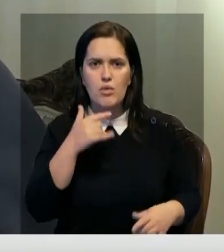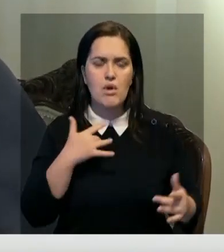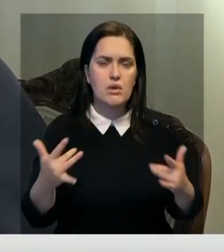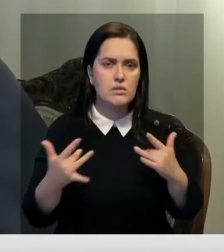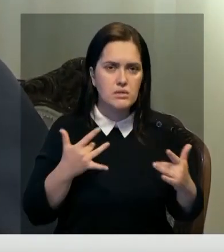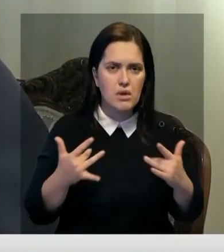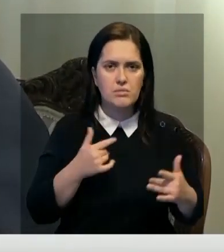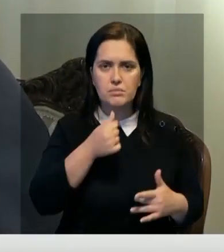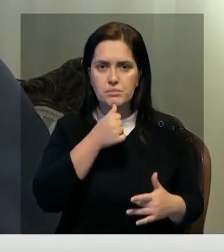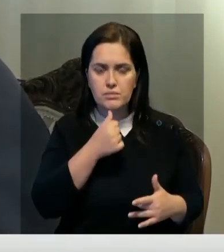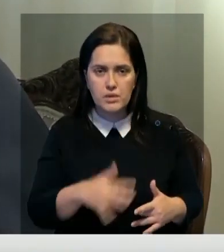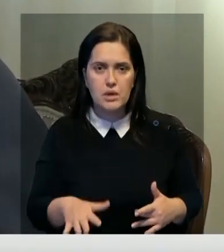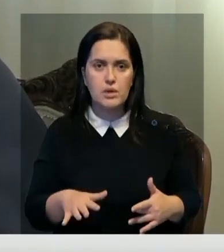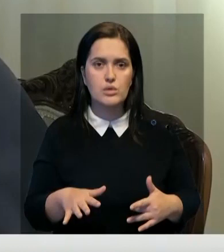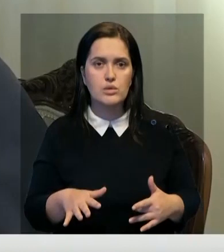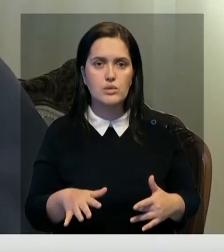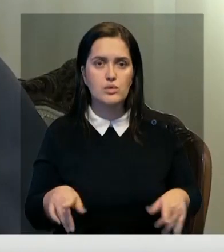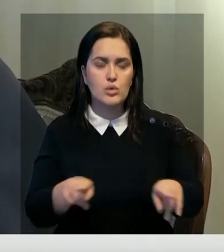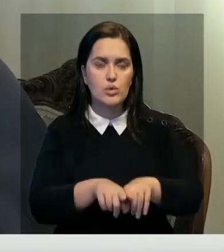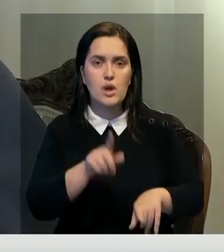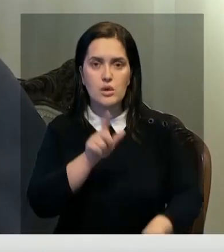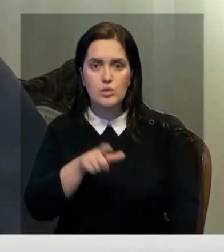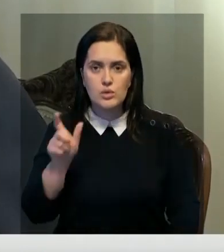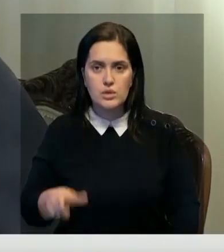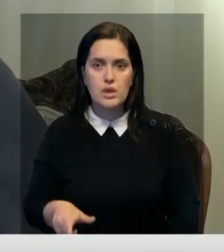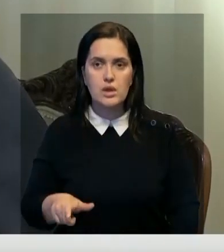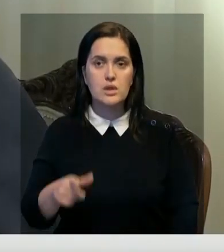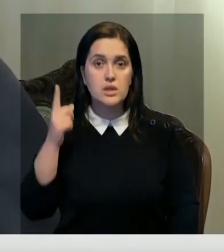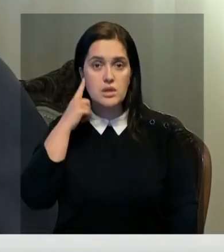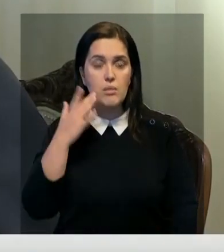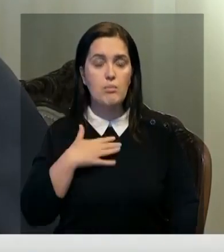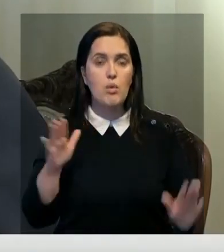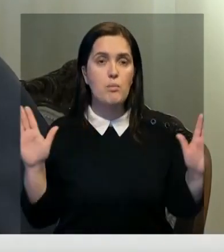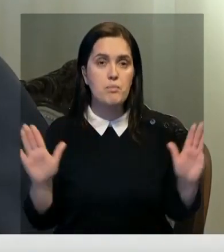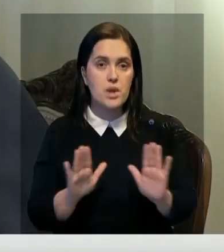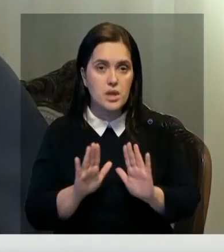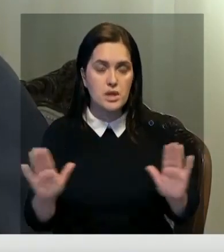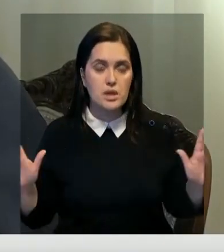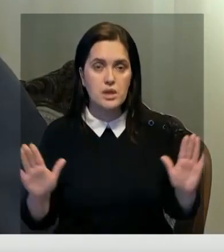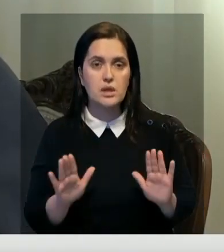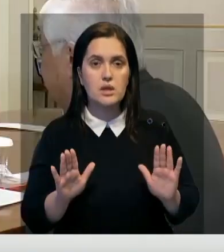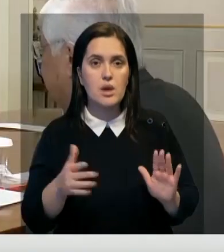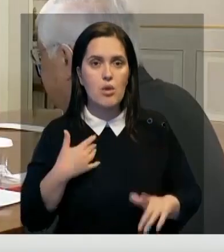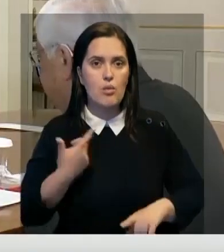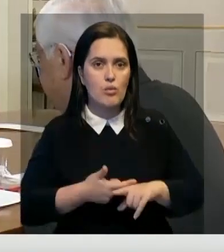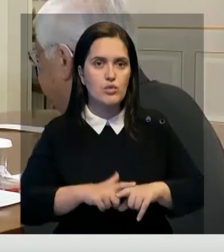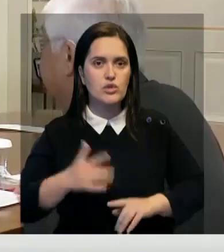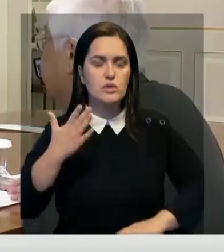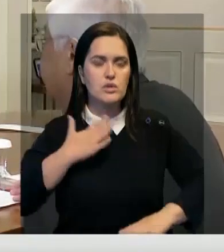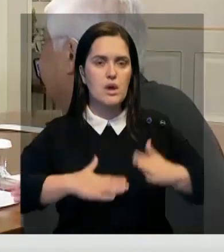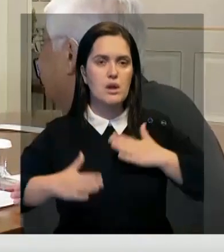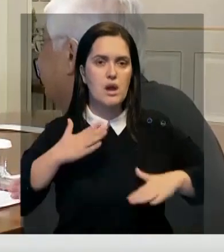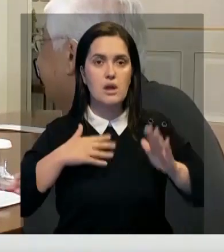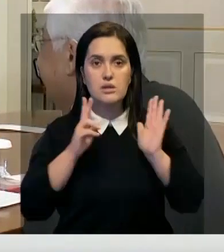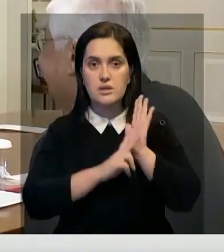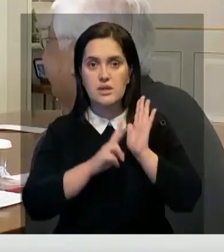концертов всего, столько людей слышало мое пение. Вот. И я очень рад, что вот к